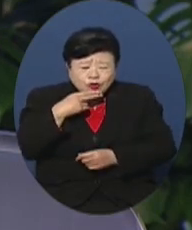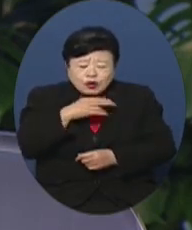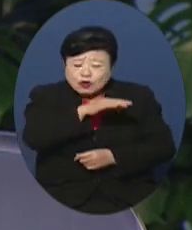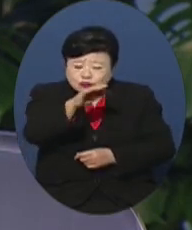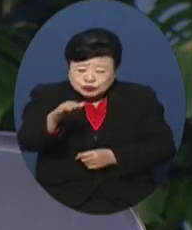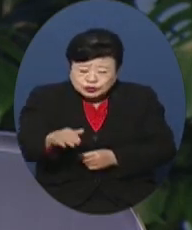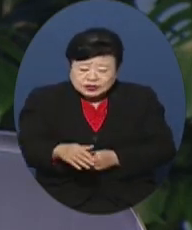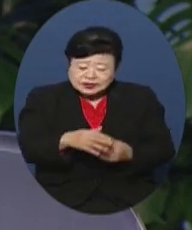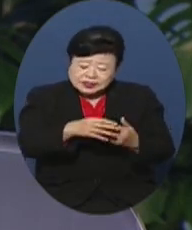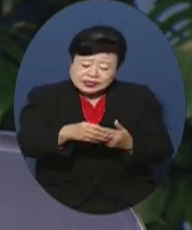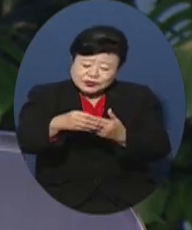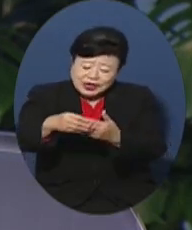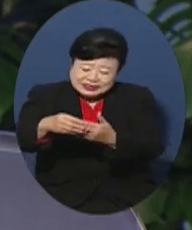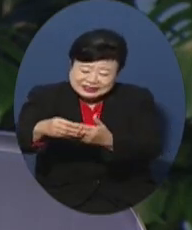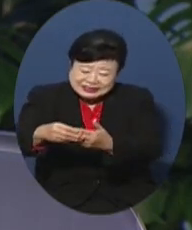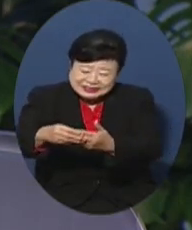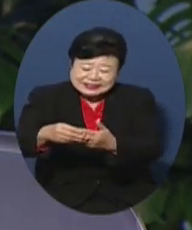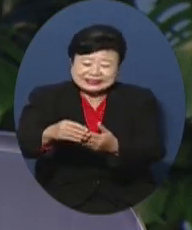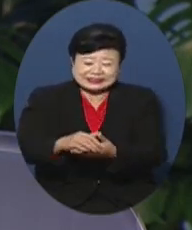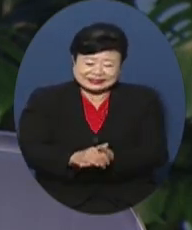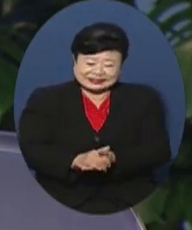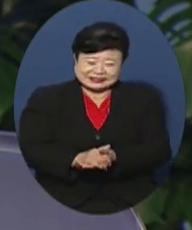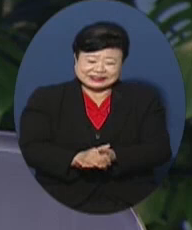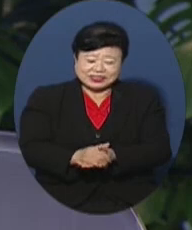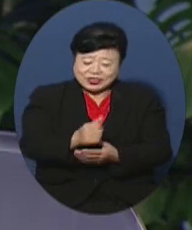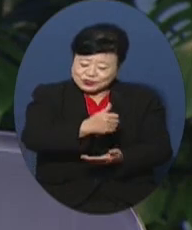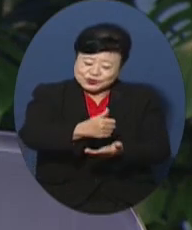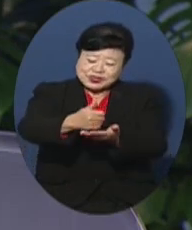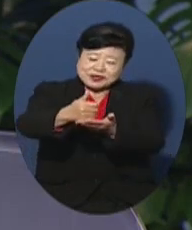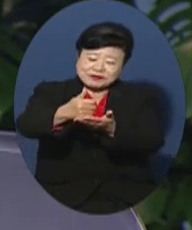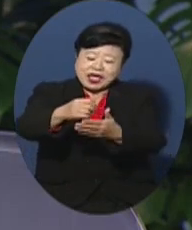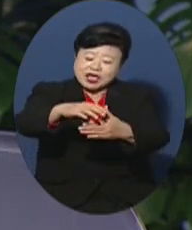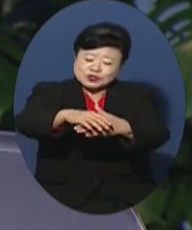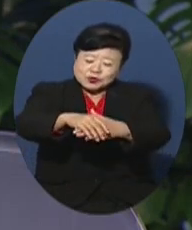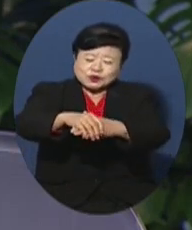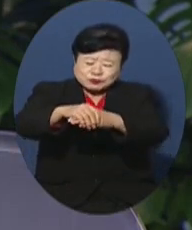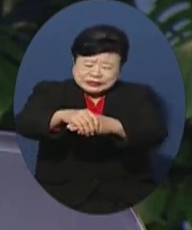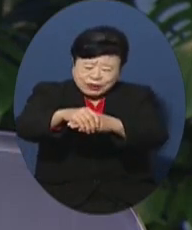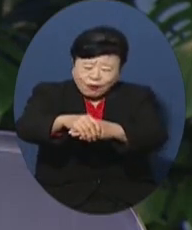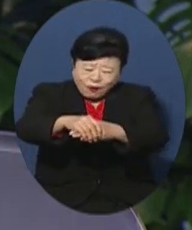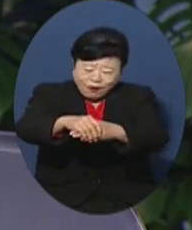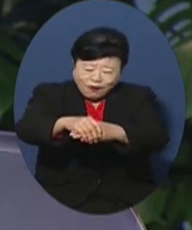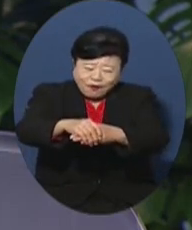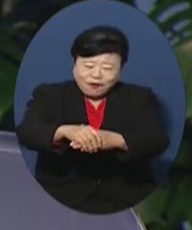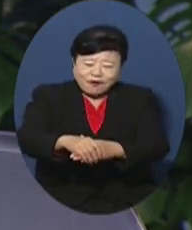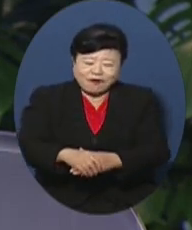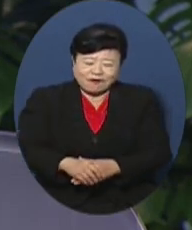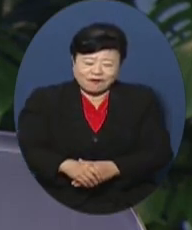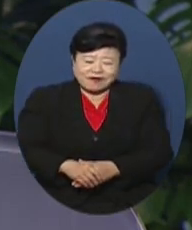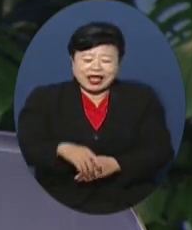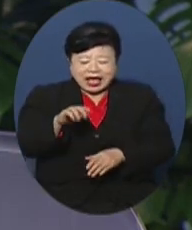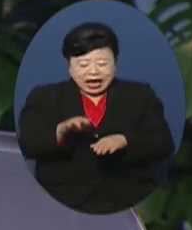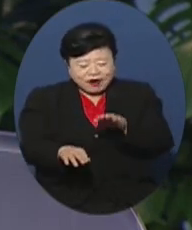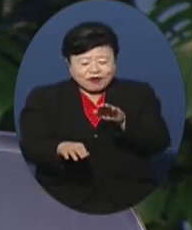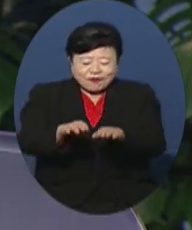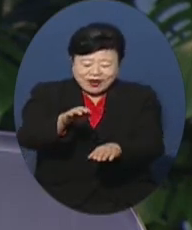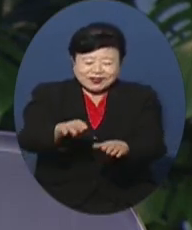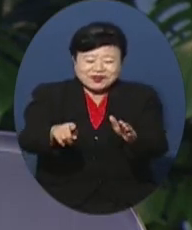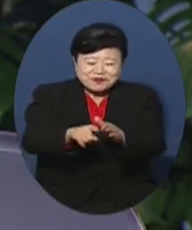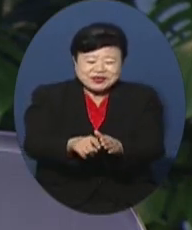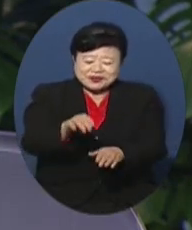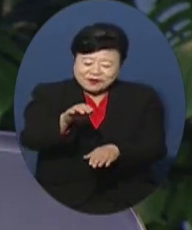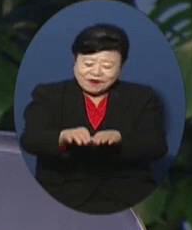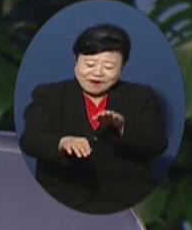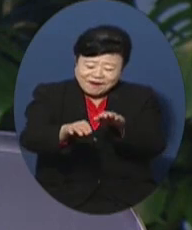우리를 인도하시는 주님의 손을 붙잡고 한 걸음 한 걸음 믿음의